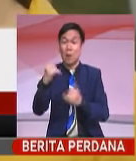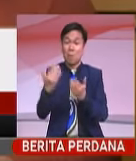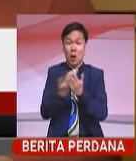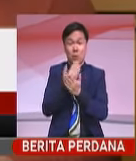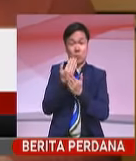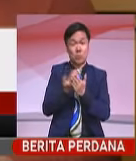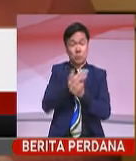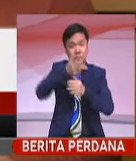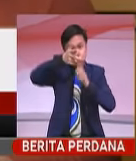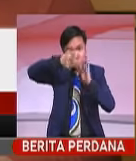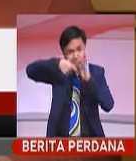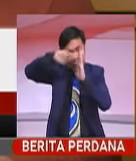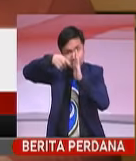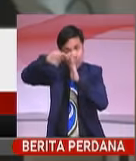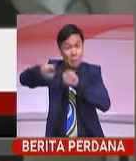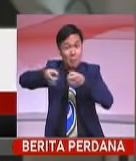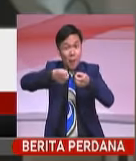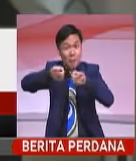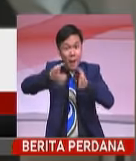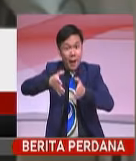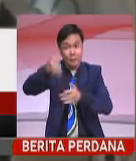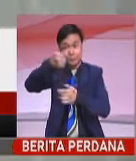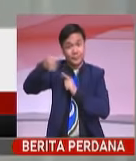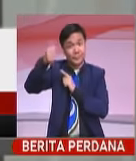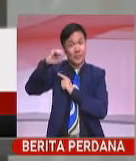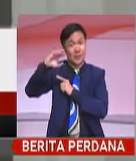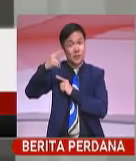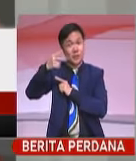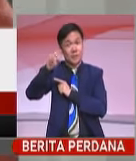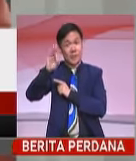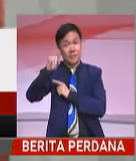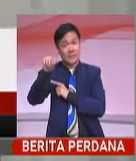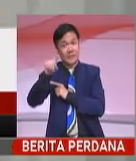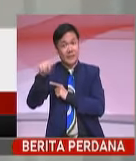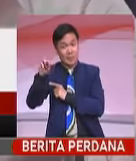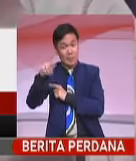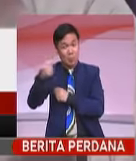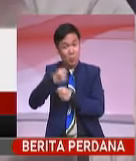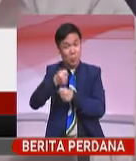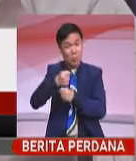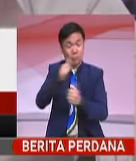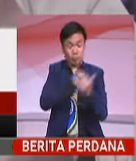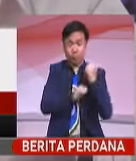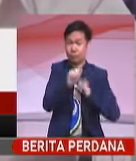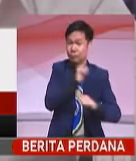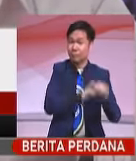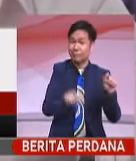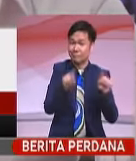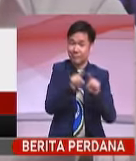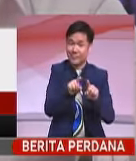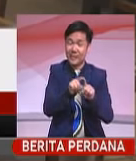dalam dunia penerbitan drama, Chef Zam yang juga terlibat sebagai pelakon dalam telefilm tersebut